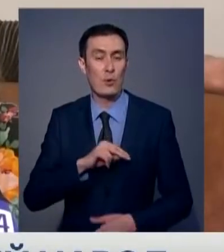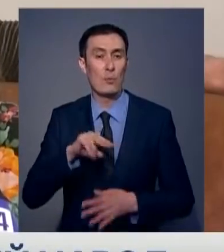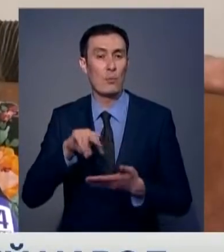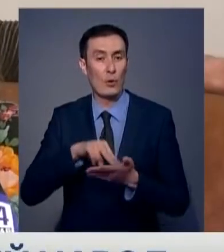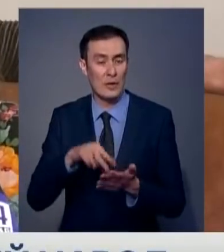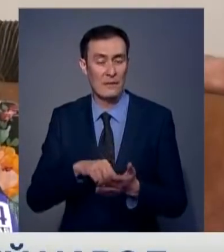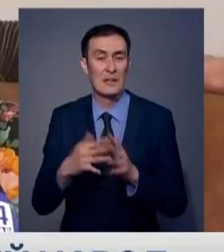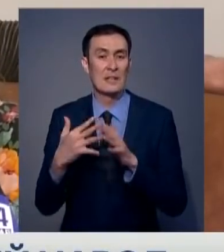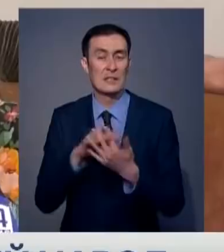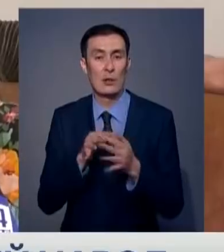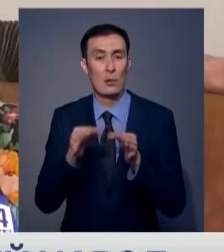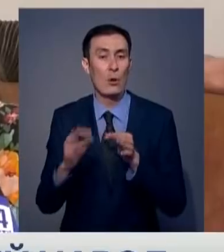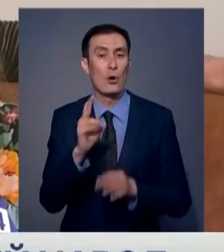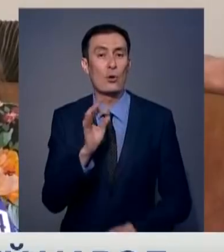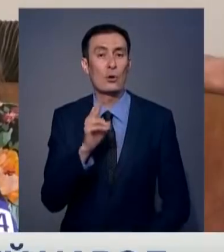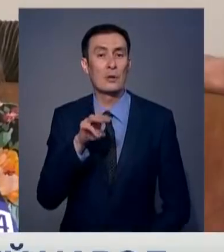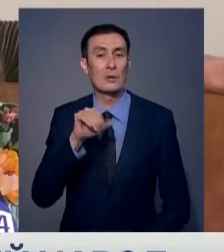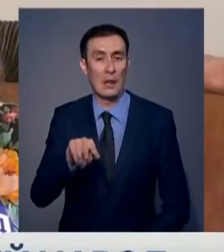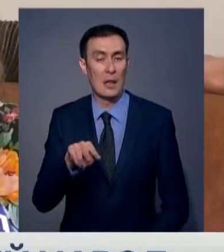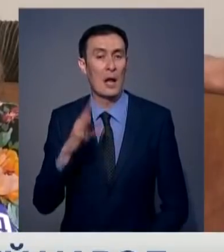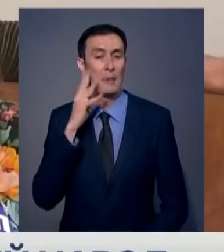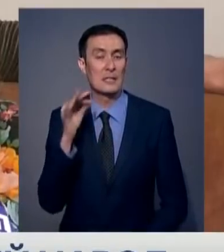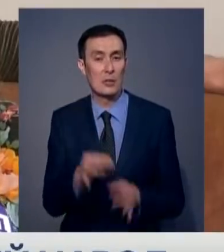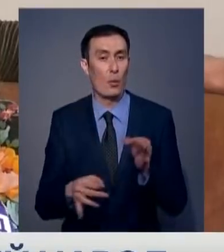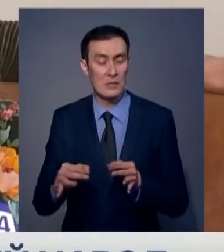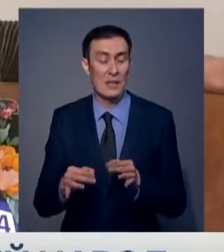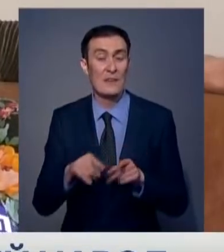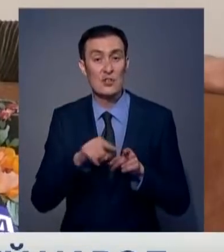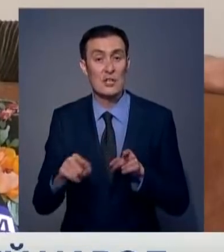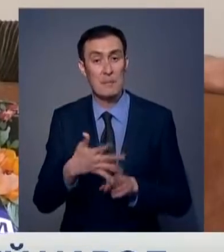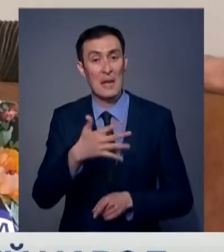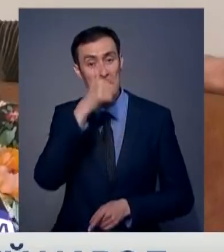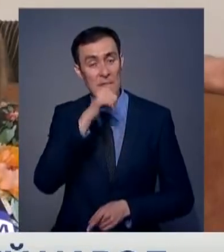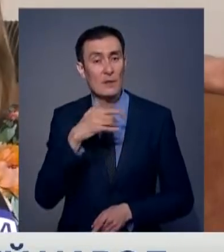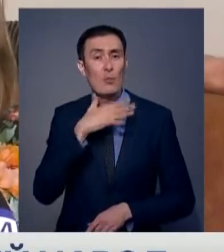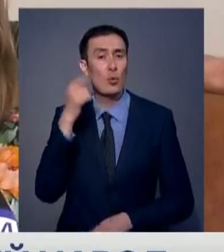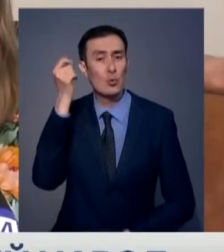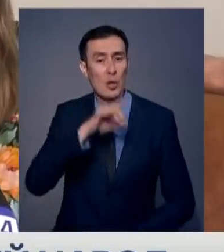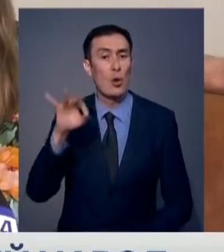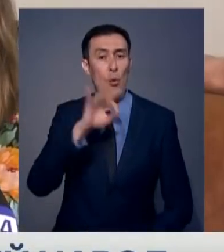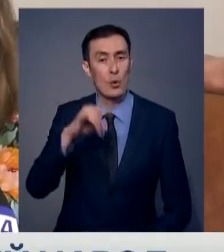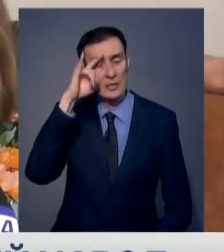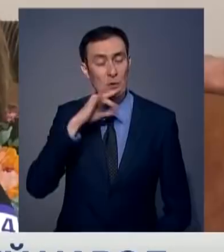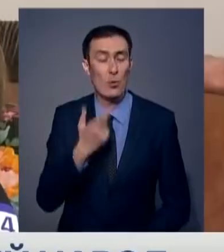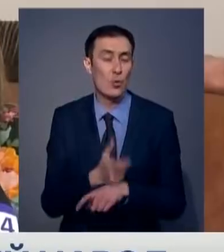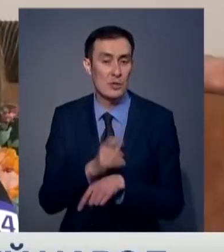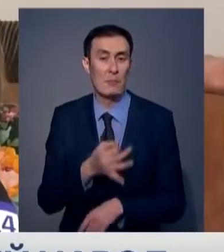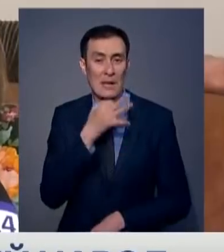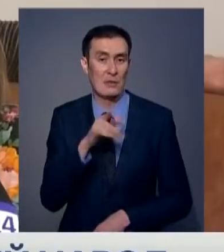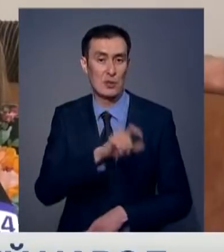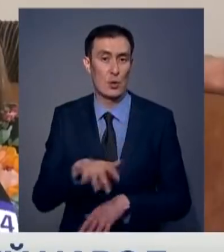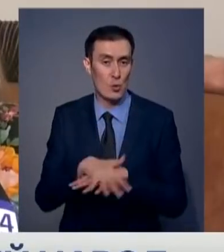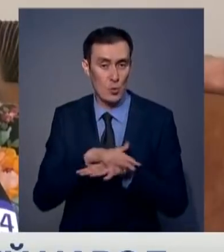селе Коктал Панфиловского района Алматинской области. За те 5 месяцев я много узнала о Казахстане, и мне очень понравились